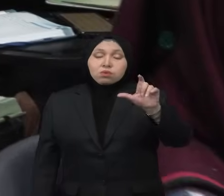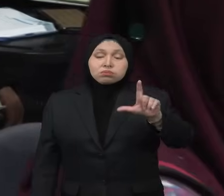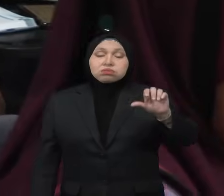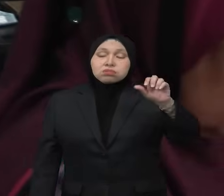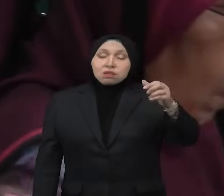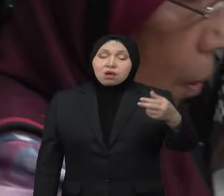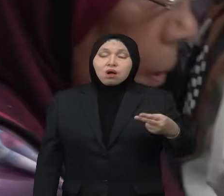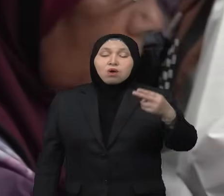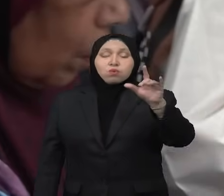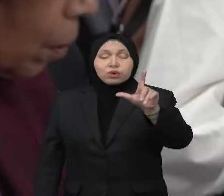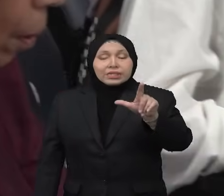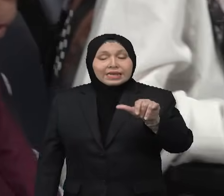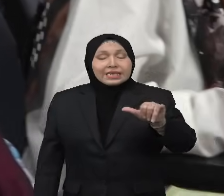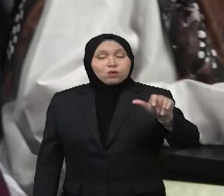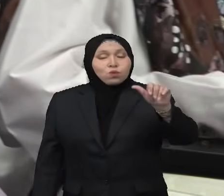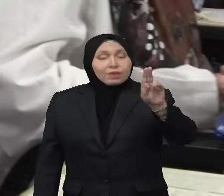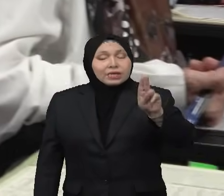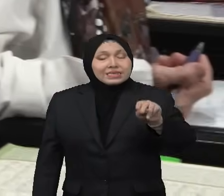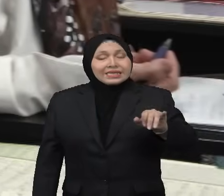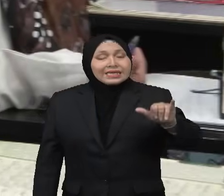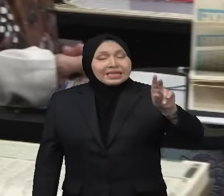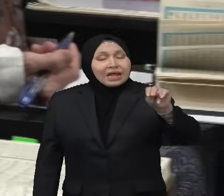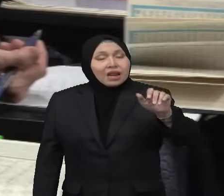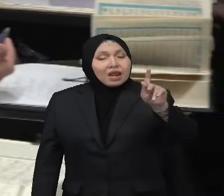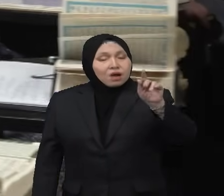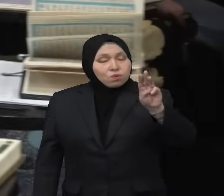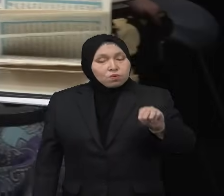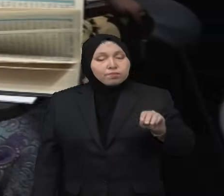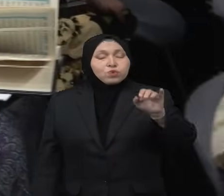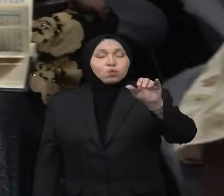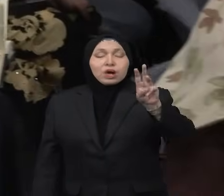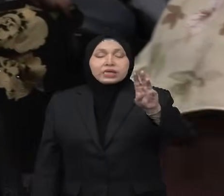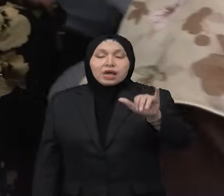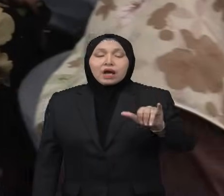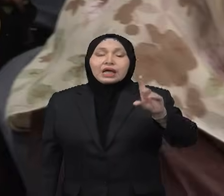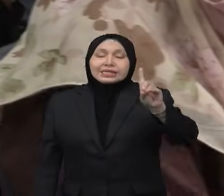Yuridu Allahu liyubayyana lakum wa